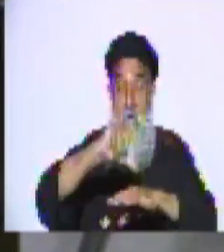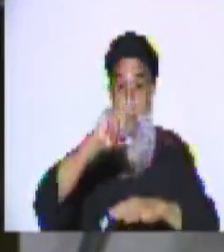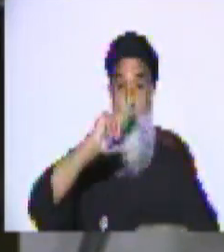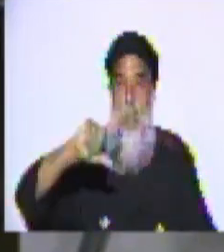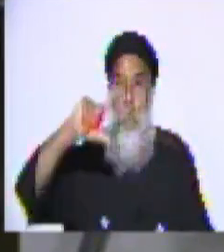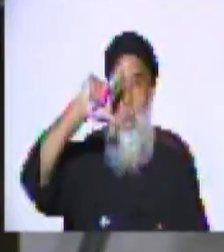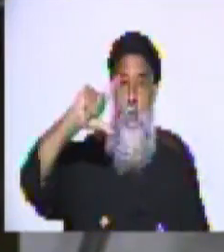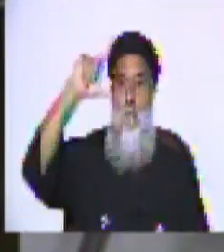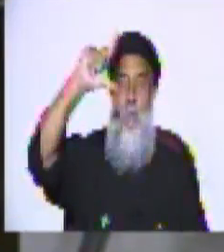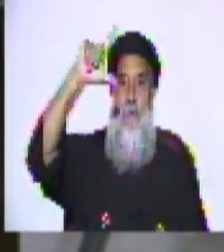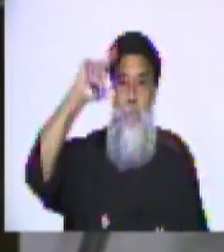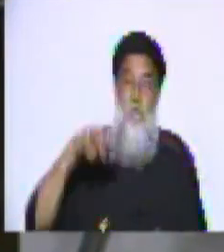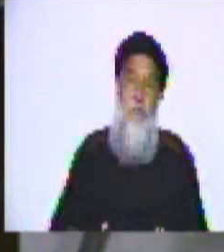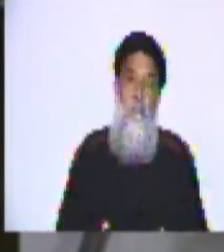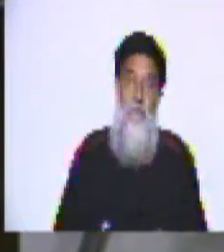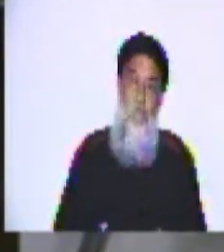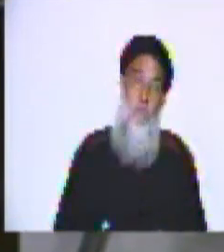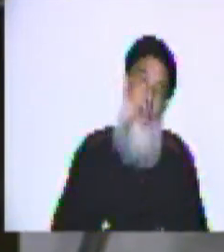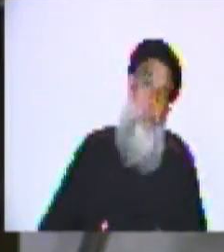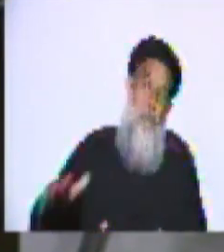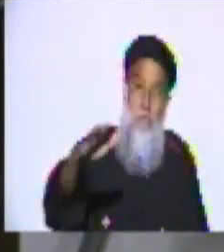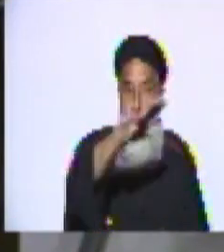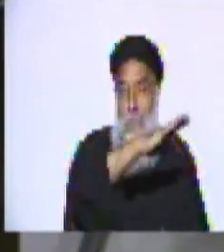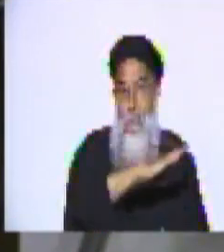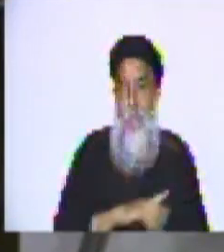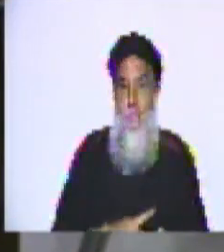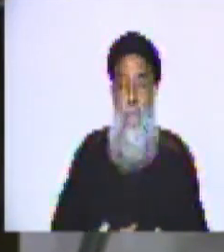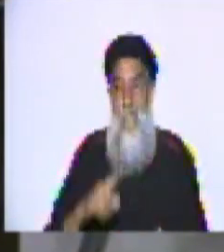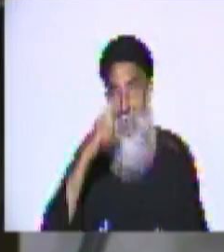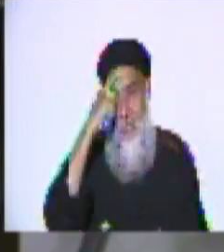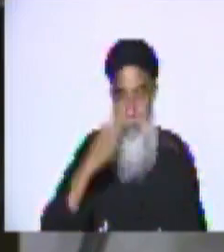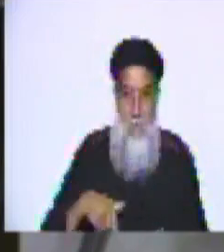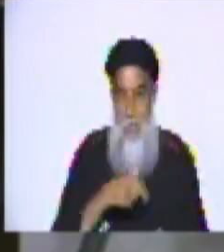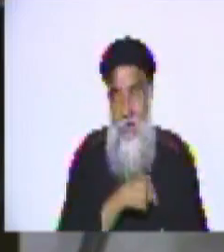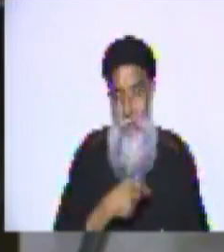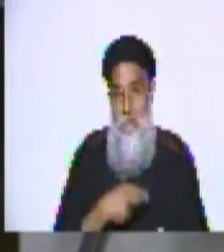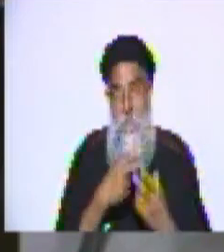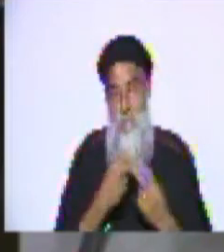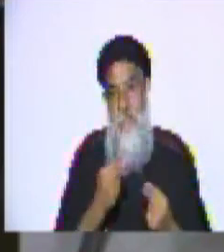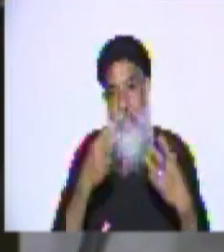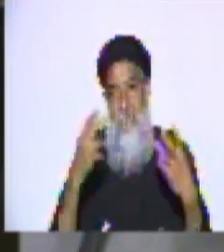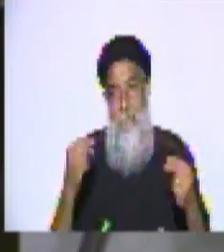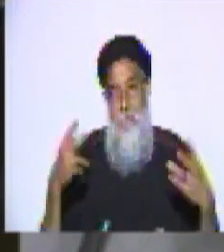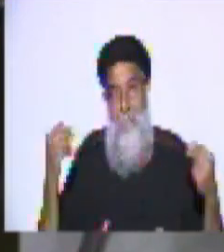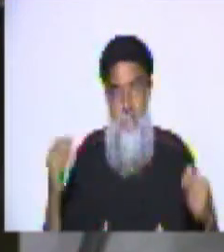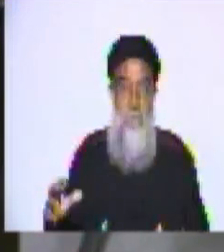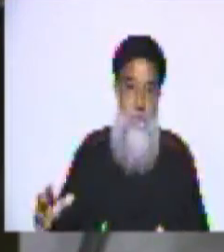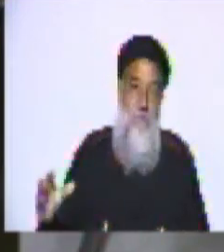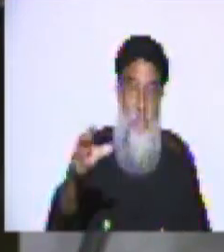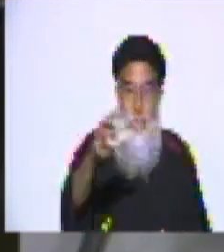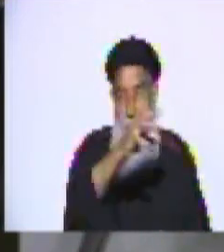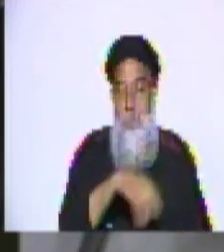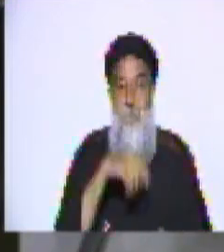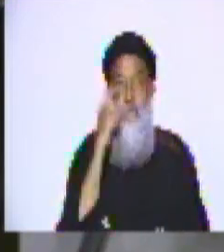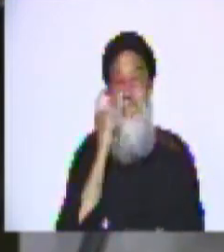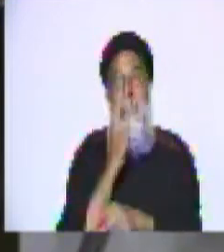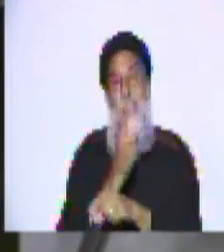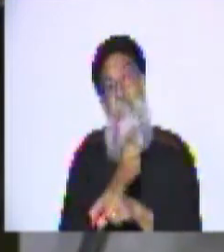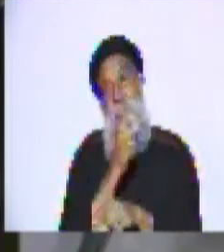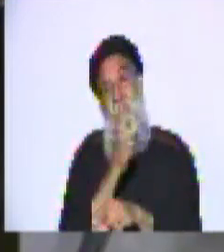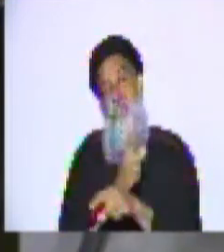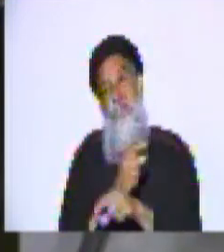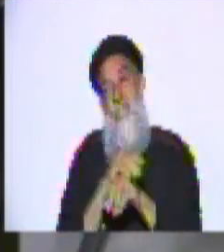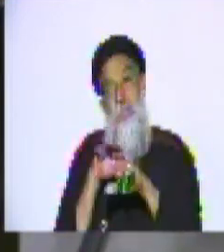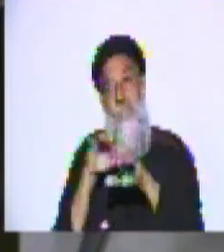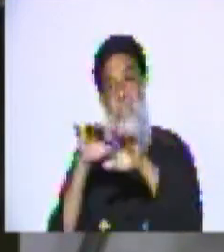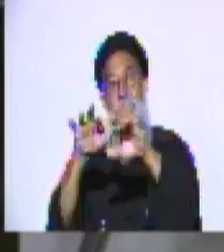عظيمة جدا جدا، وكثير من الكنائس تسمى على اسمه، لأن هو من الرسل اللي